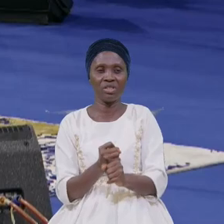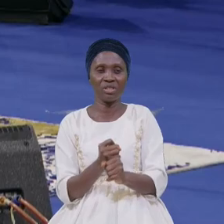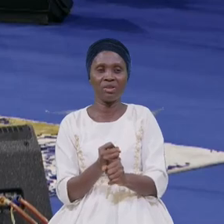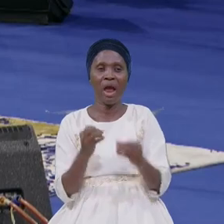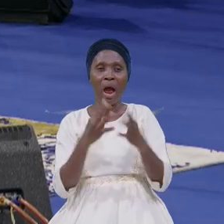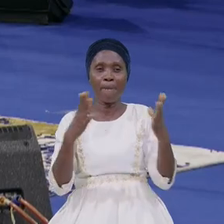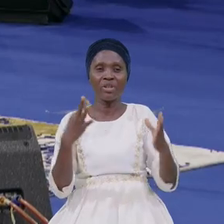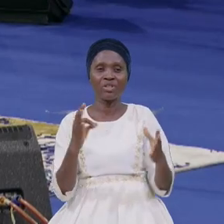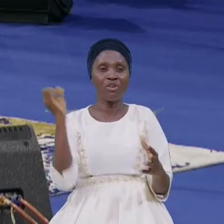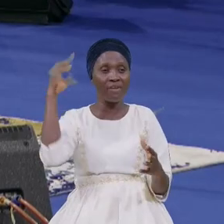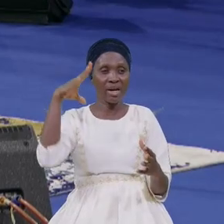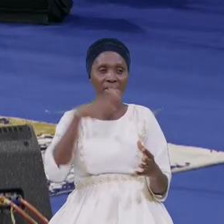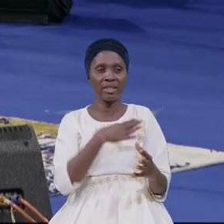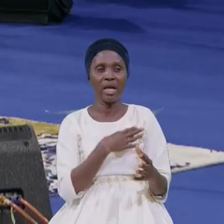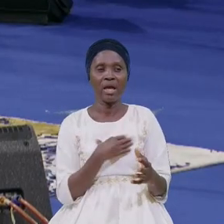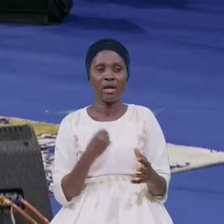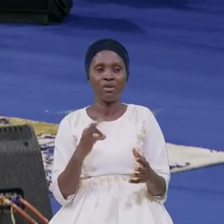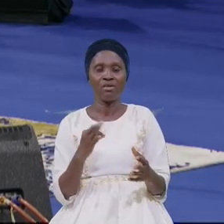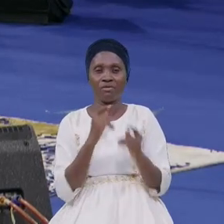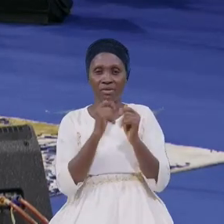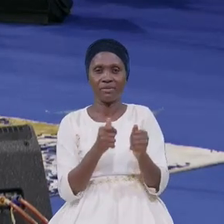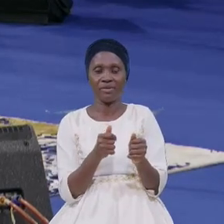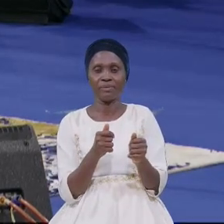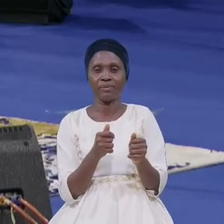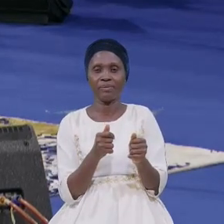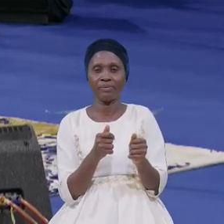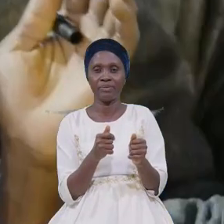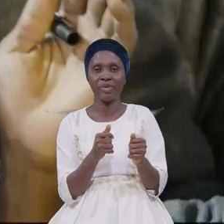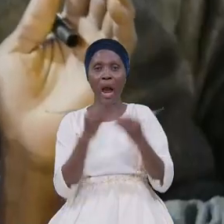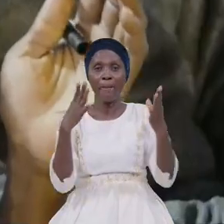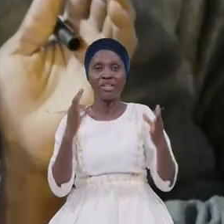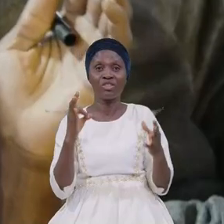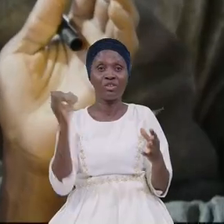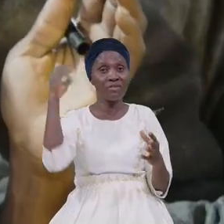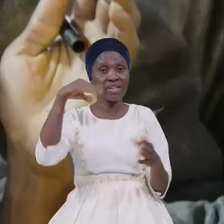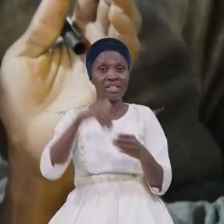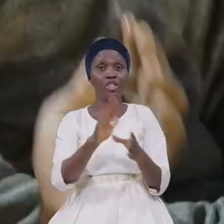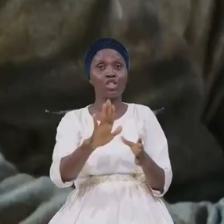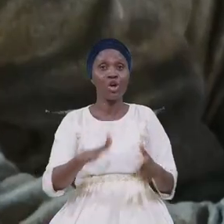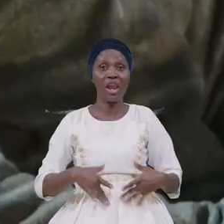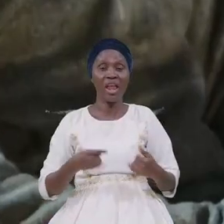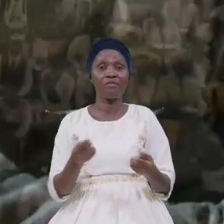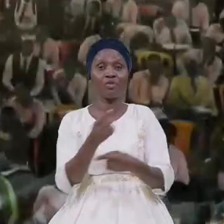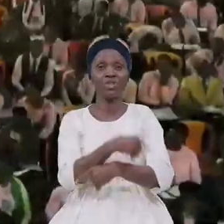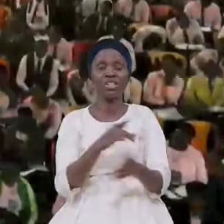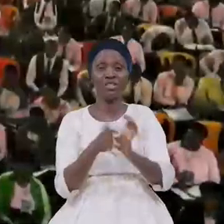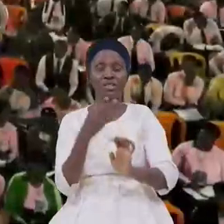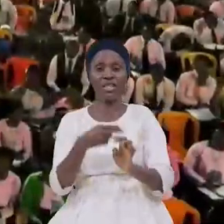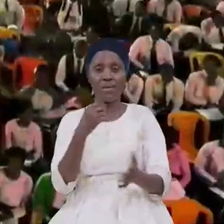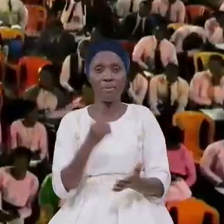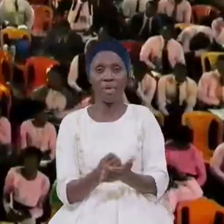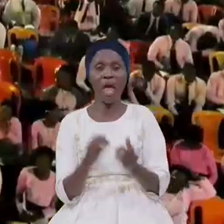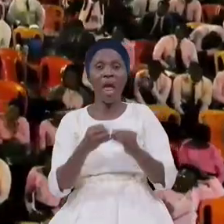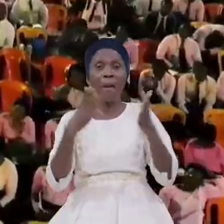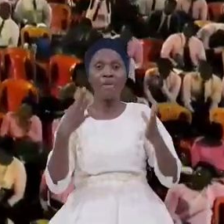l'abondance de la grâce, l'abondance de la grâce dans votre vie ce jour, l'abondance de la